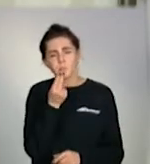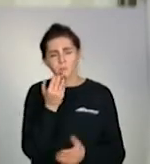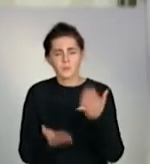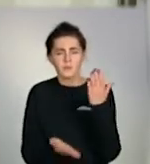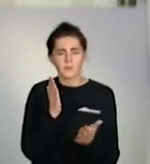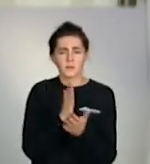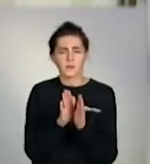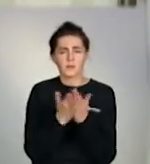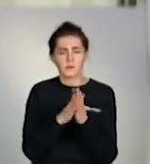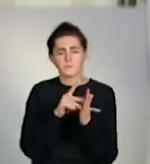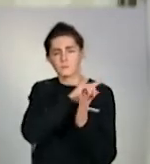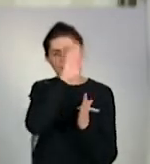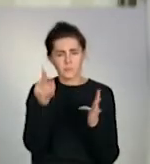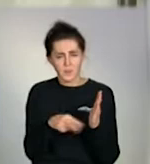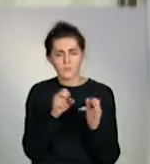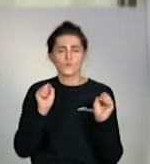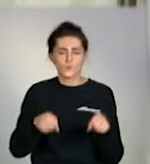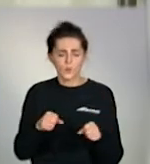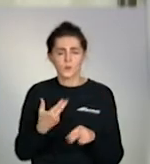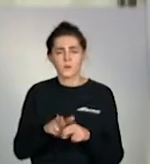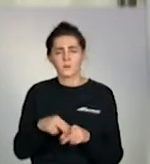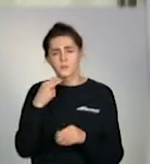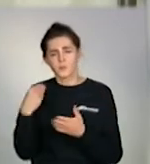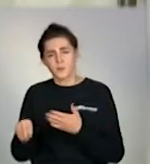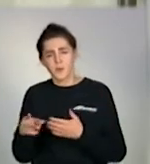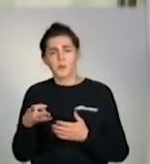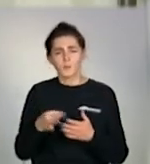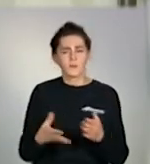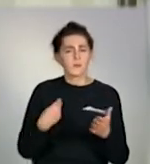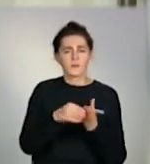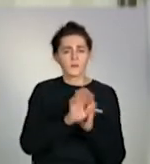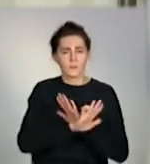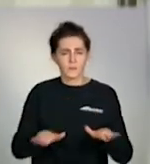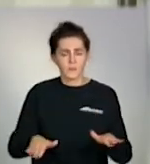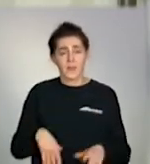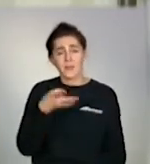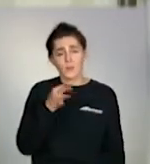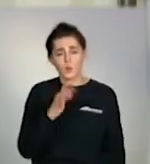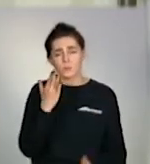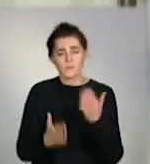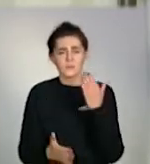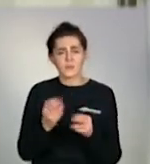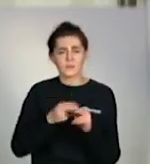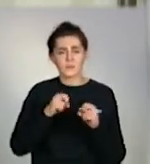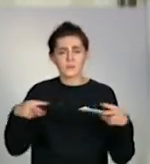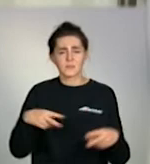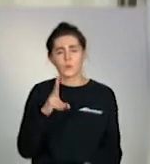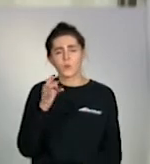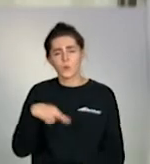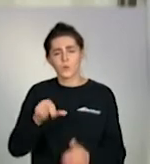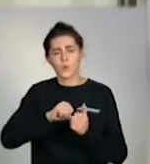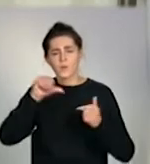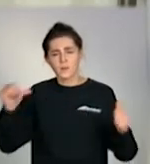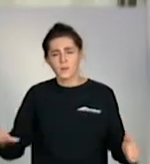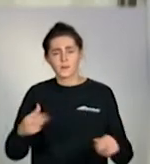з книжками, то зрозуміло річ, що код буде продукти і книжки ти в ньому не придбаєш. От. Тому, відповідно, за цими кодами ніяк окремо